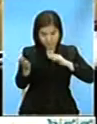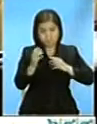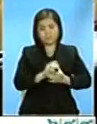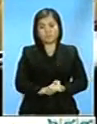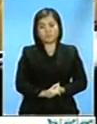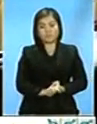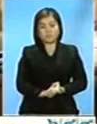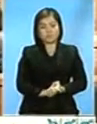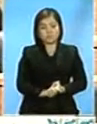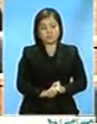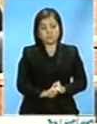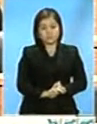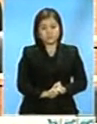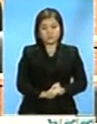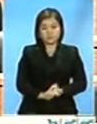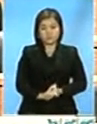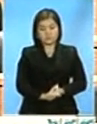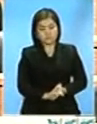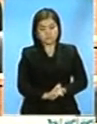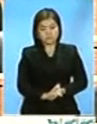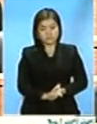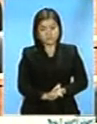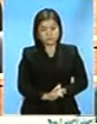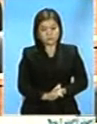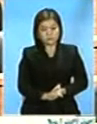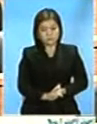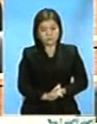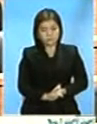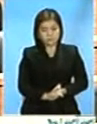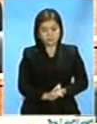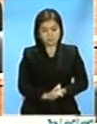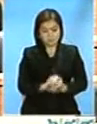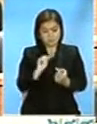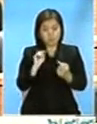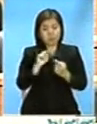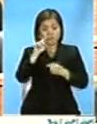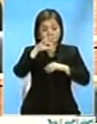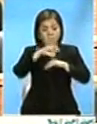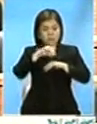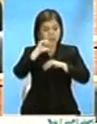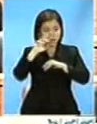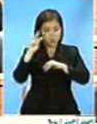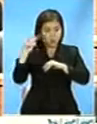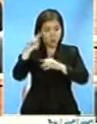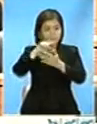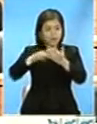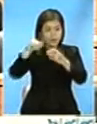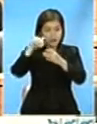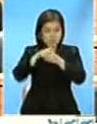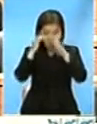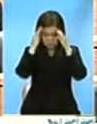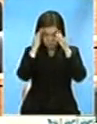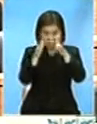ขอคุณท่าน4นาทีครับนะครับตอนนี้กับผมก็เลยขอเรียนว่าสวที่มาจากการเลือกตั้งนะครับมีจุดมุ่งหม